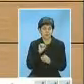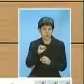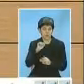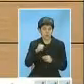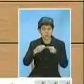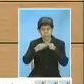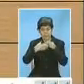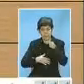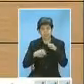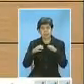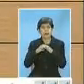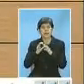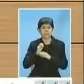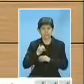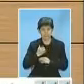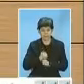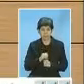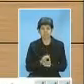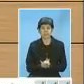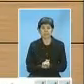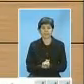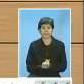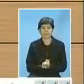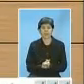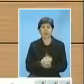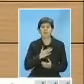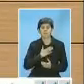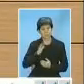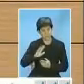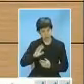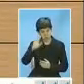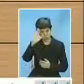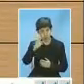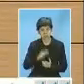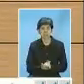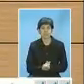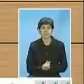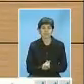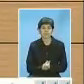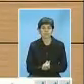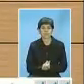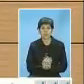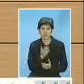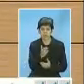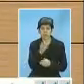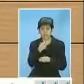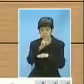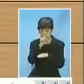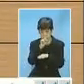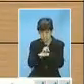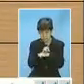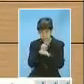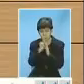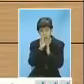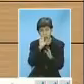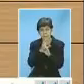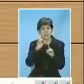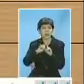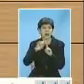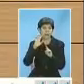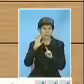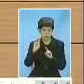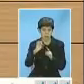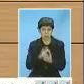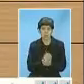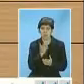รแบบบัญชีรายชื่อพรรคประชาธิปัตย์ท่านประธานครับผมขอประท้วงท่านประธานตามข้อบังคับข้อ8